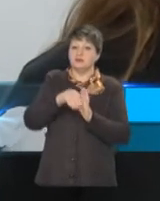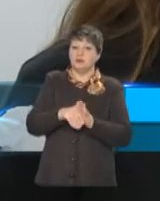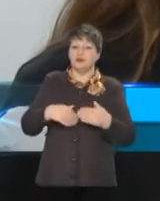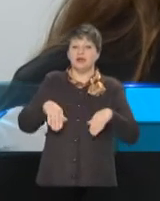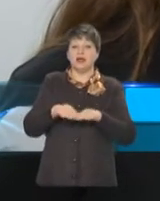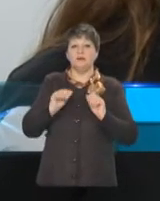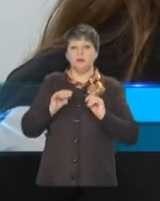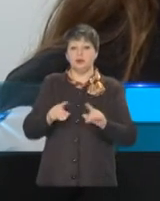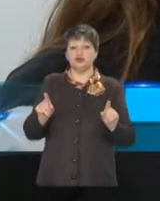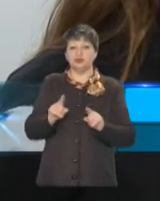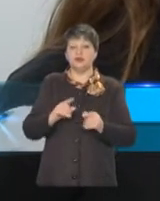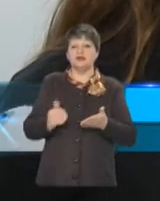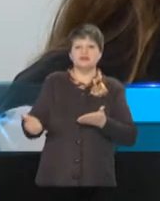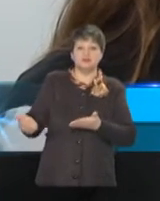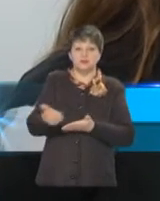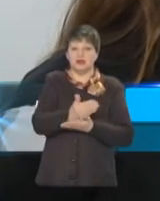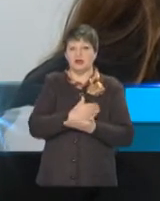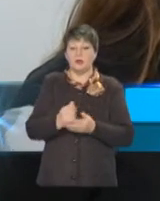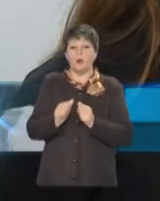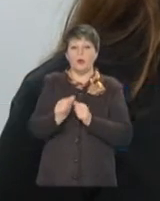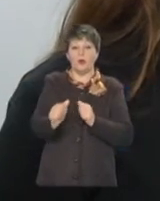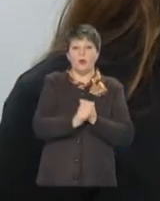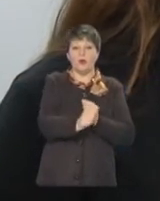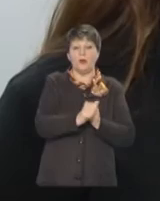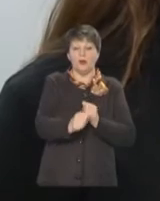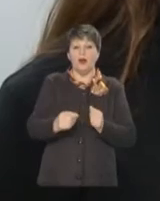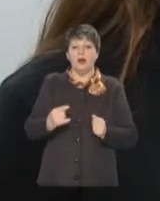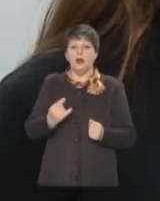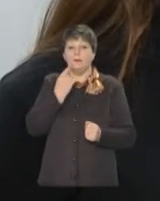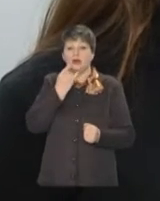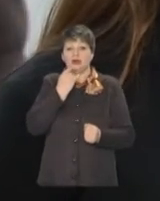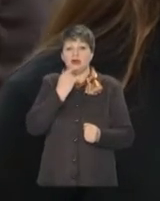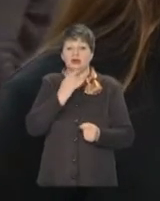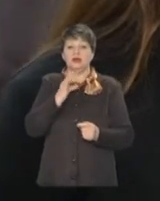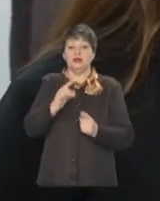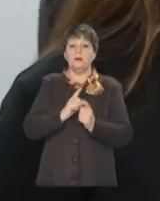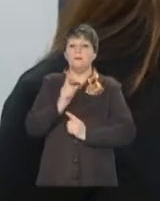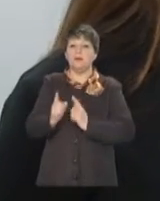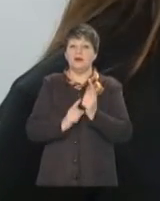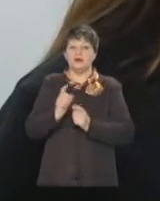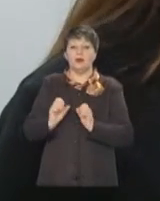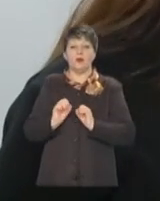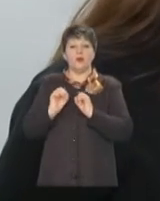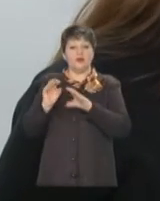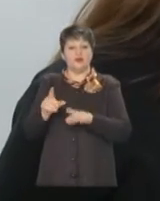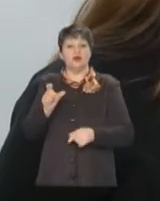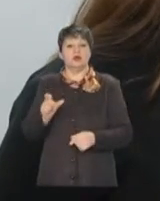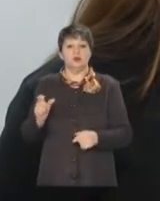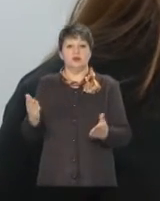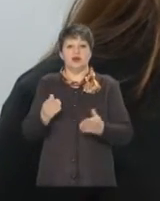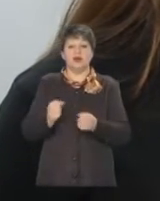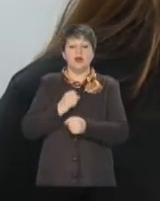запровадити такий захід, щоб збирати окремо батареї і переробляти їх, тобто віддавати людям, які